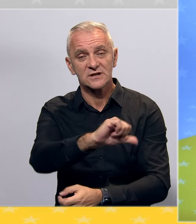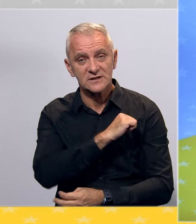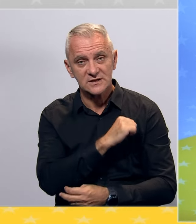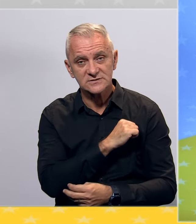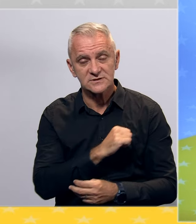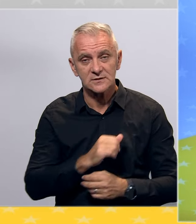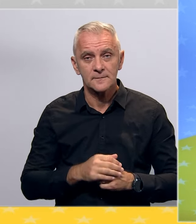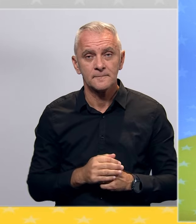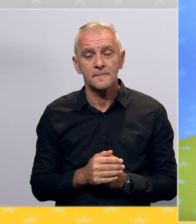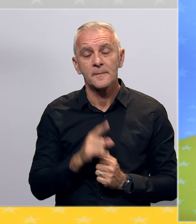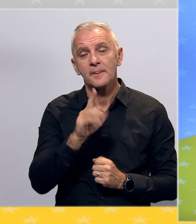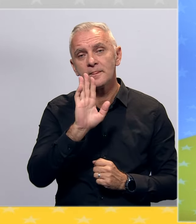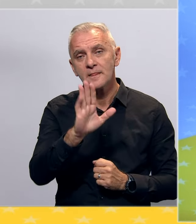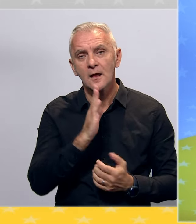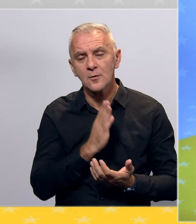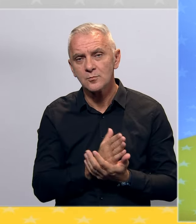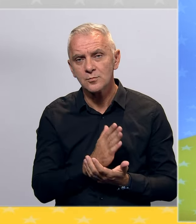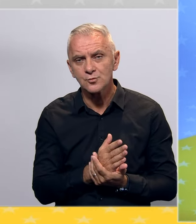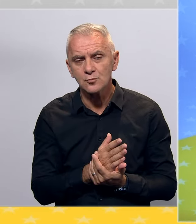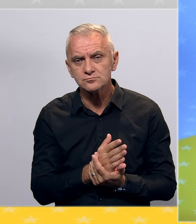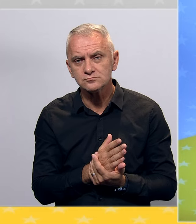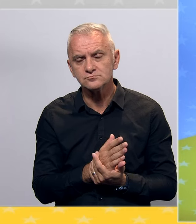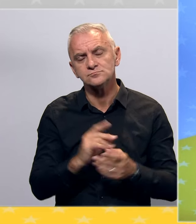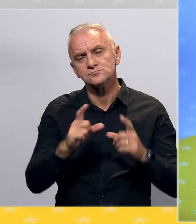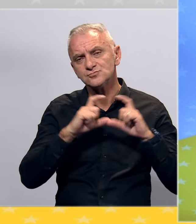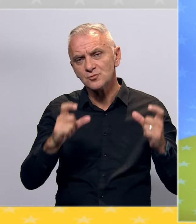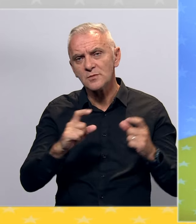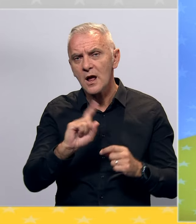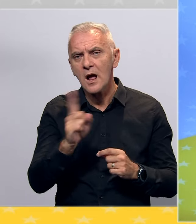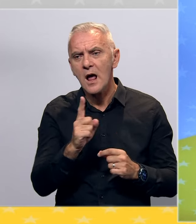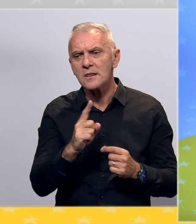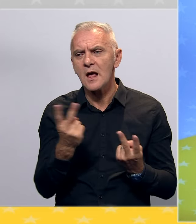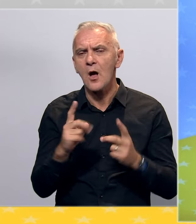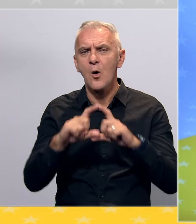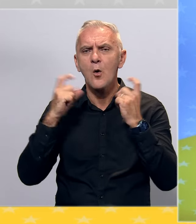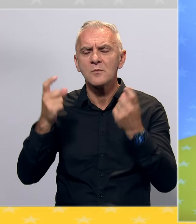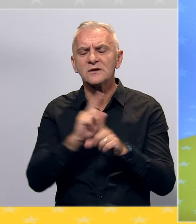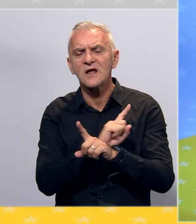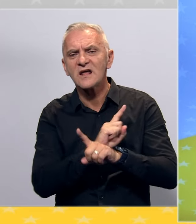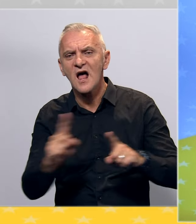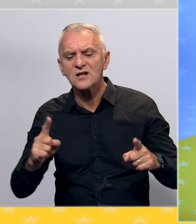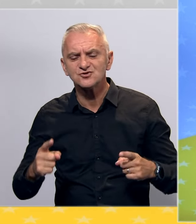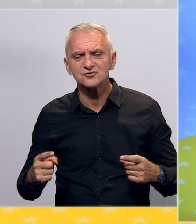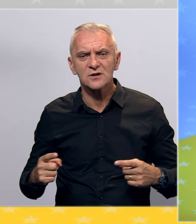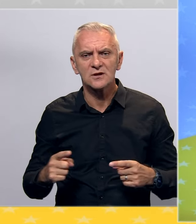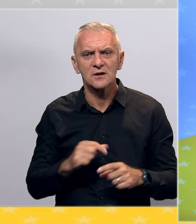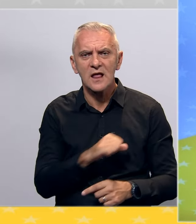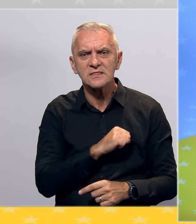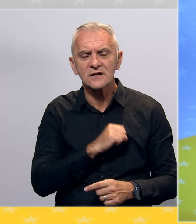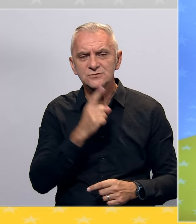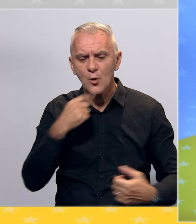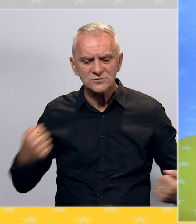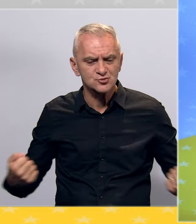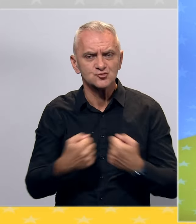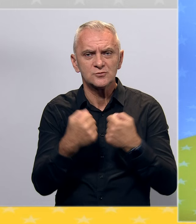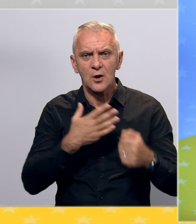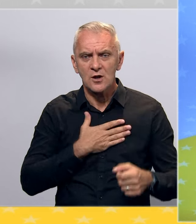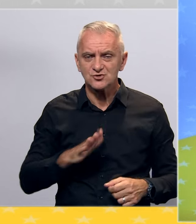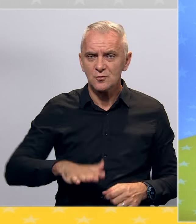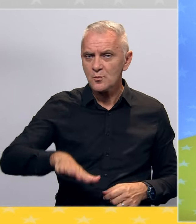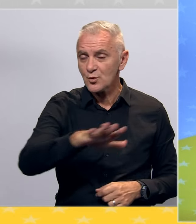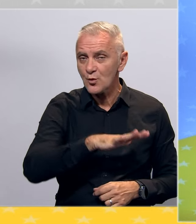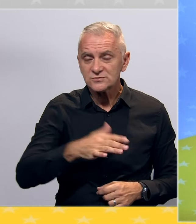bosansko-hercegovačke interese i tako postaje subjekt, a ne objekt različitih interesa koji se sudaraju na ovim našim prostorima. Smatramo da